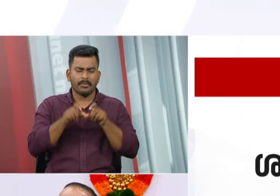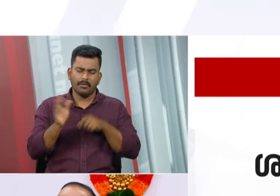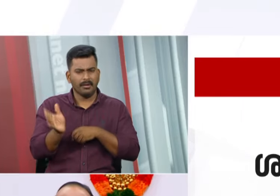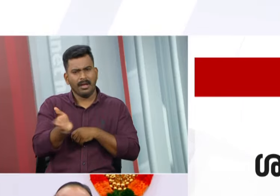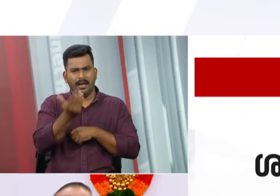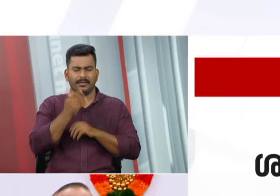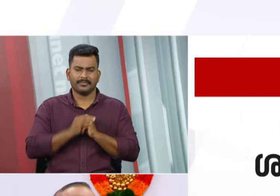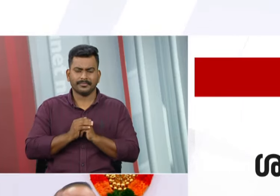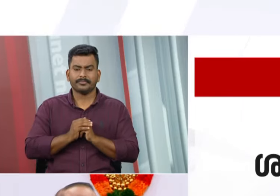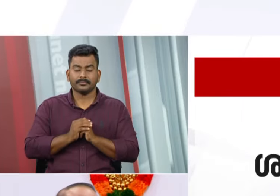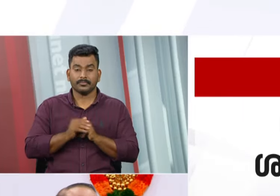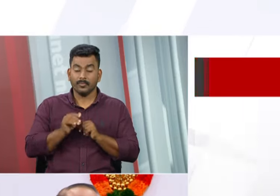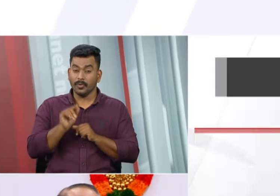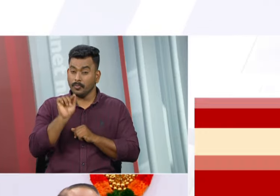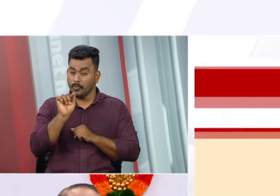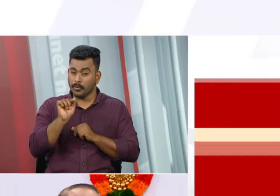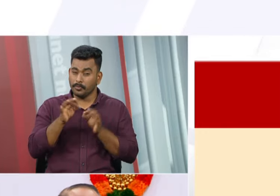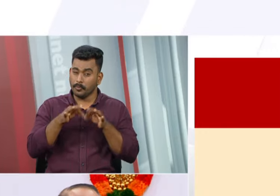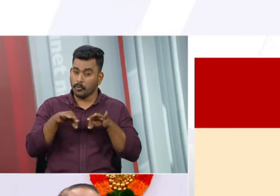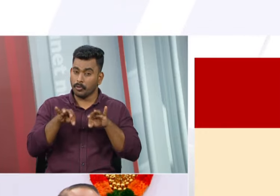ഒരു കാര്യം മാത്രമാണ് വ്യക്തമായി പറയുവാനുള്ളത്.